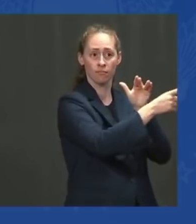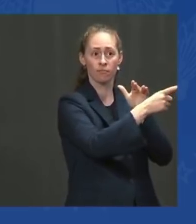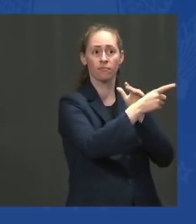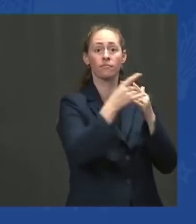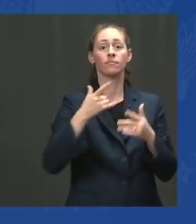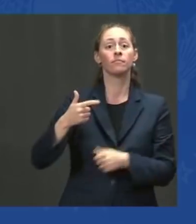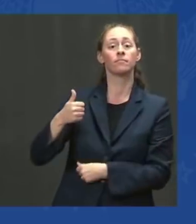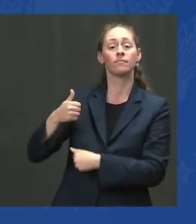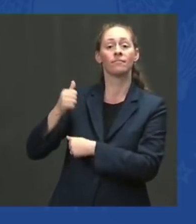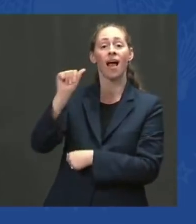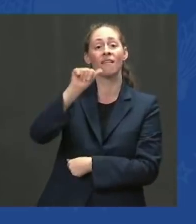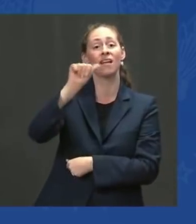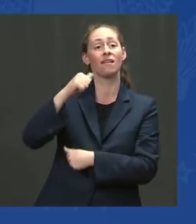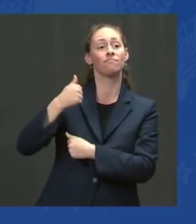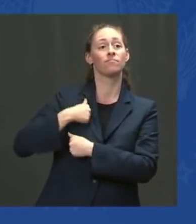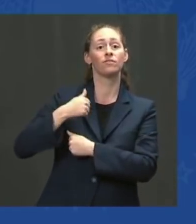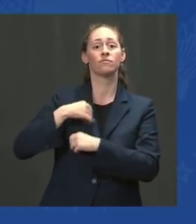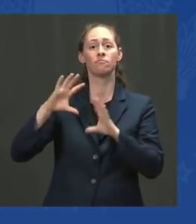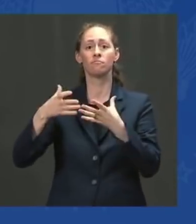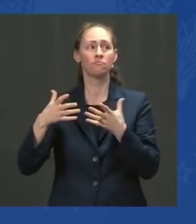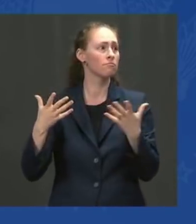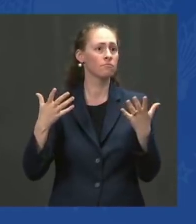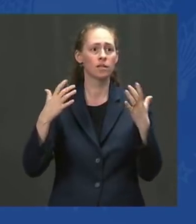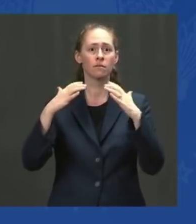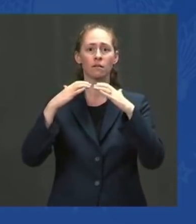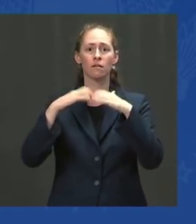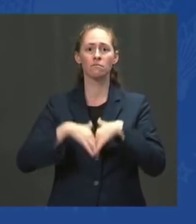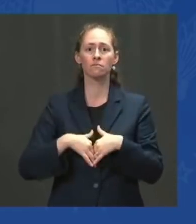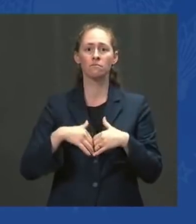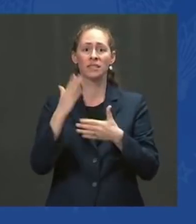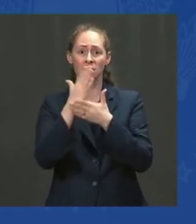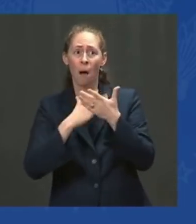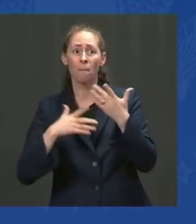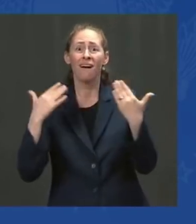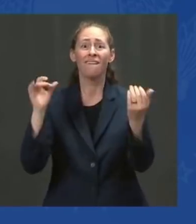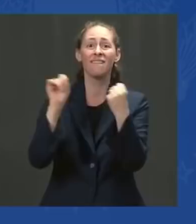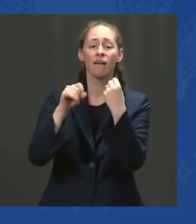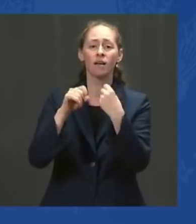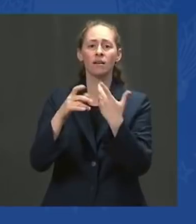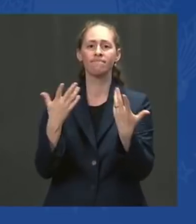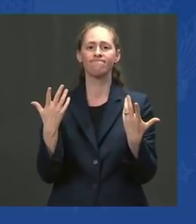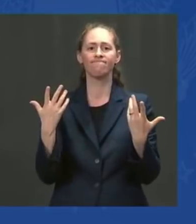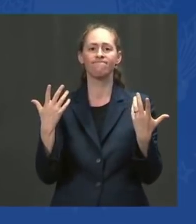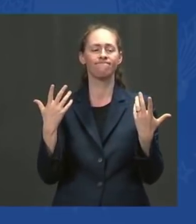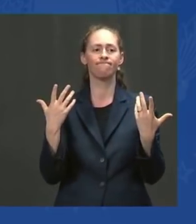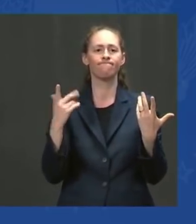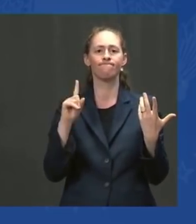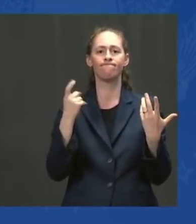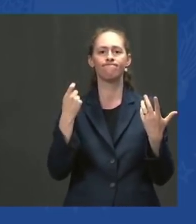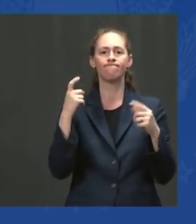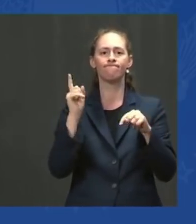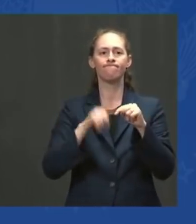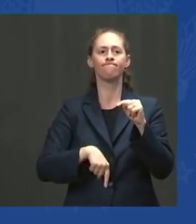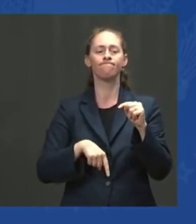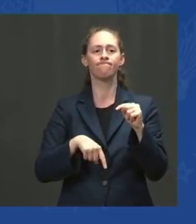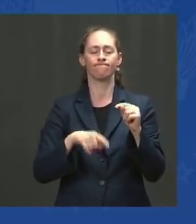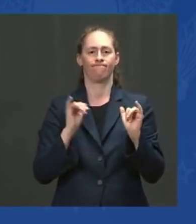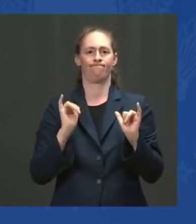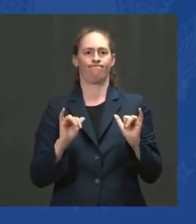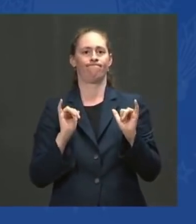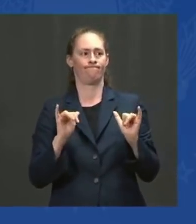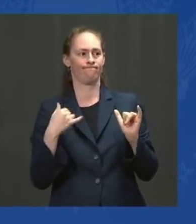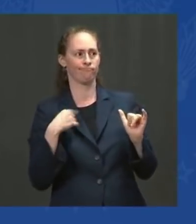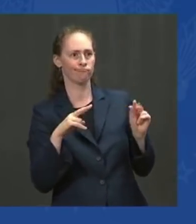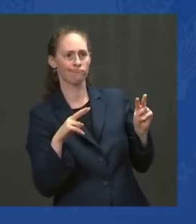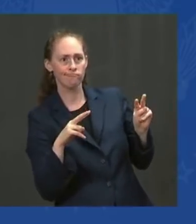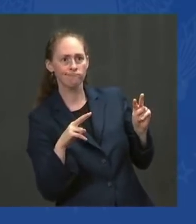班私相授受塔利班当然也清楚搞这一套这里面的诀窍，那就是告诉政府军，告诉很多地方的地